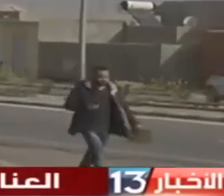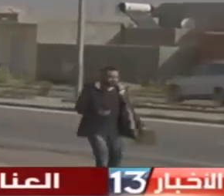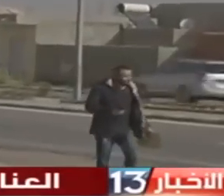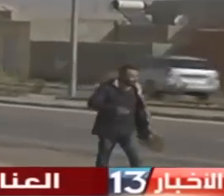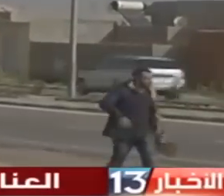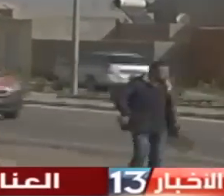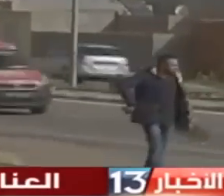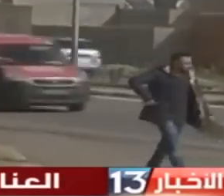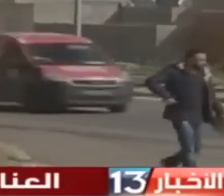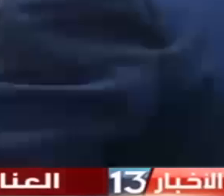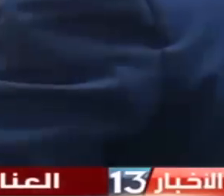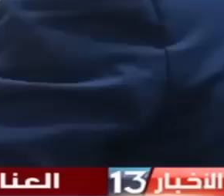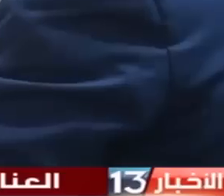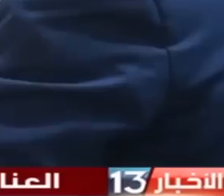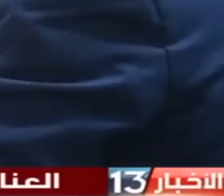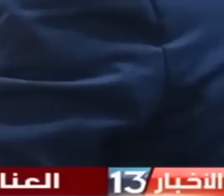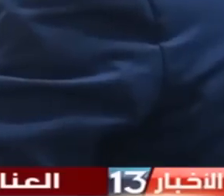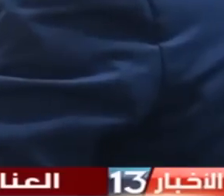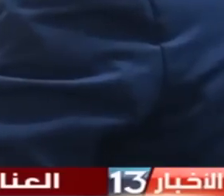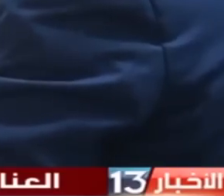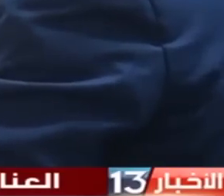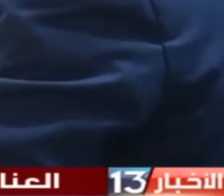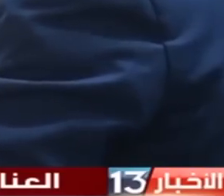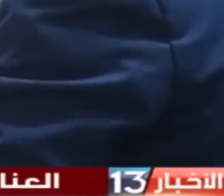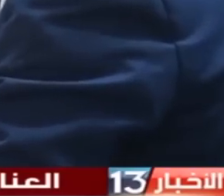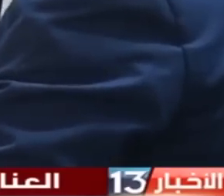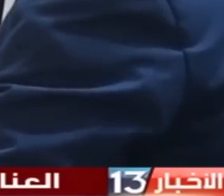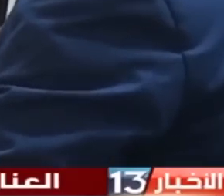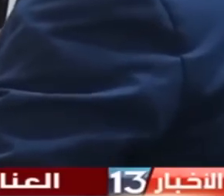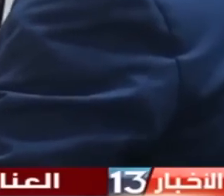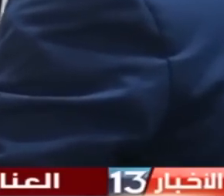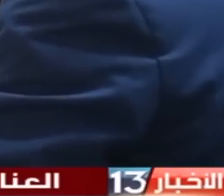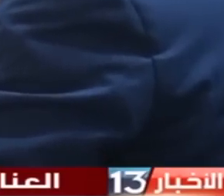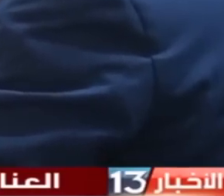واليات للمساهمه في الحفاظ على البيئه